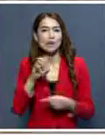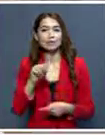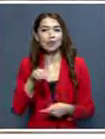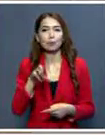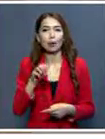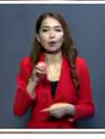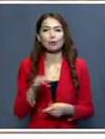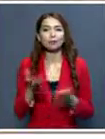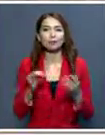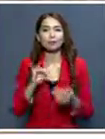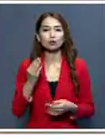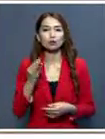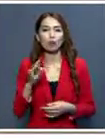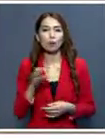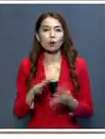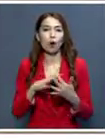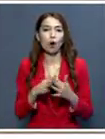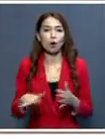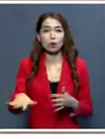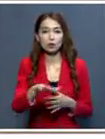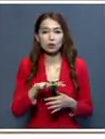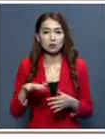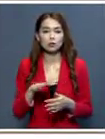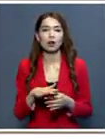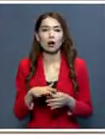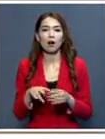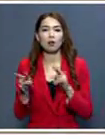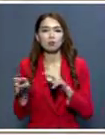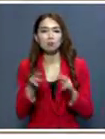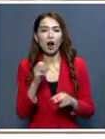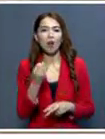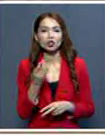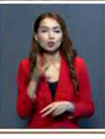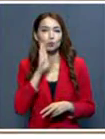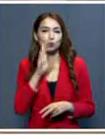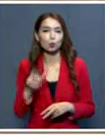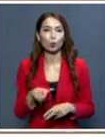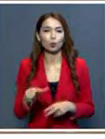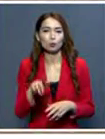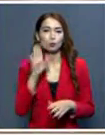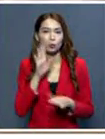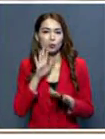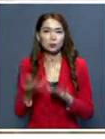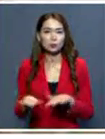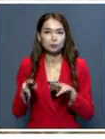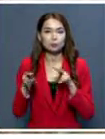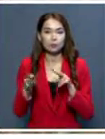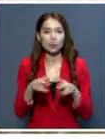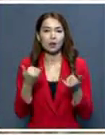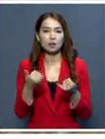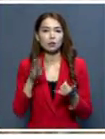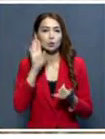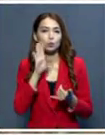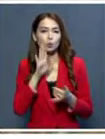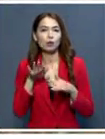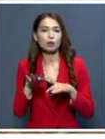Мұса Шорманов ауылын айналдыра 2 шақырым бөгет салынып, Ащы су өзенінің арнасы кеңейтілді. Биыл көктем туысымен су ағарлары